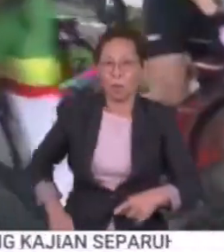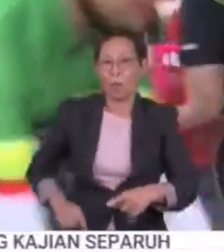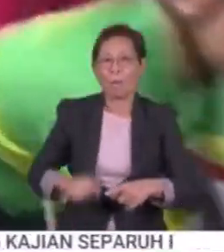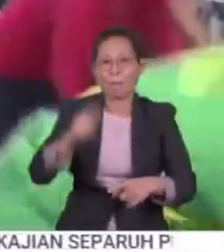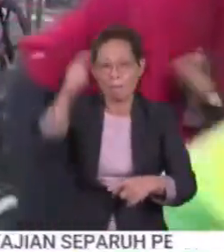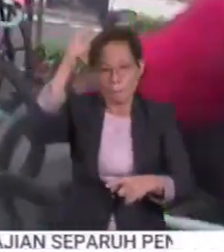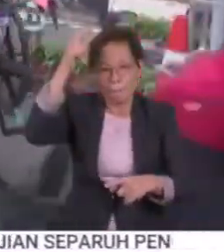Sultan salihu